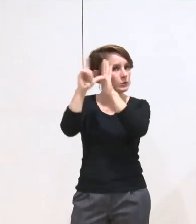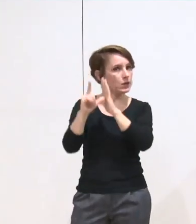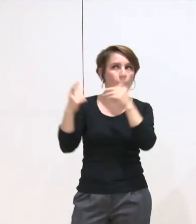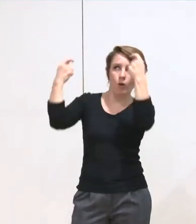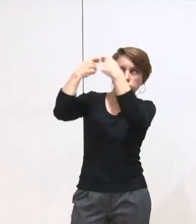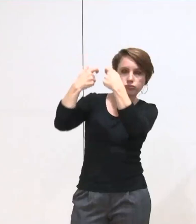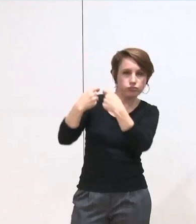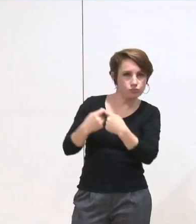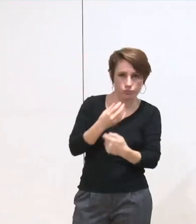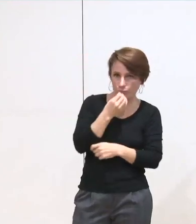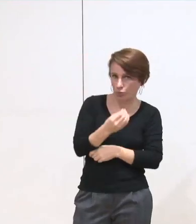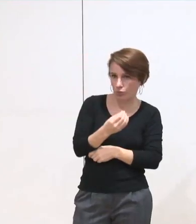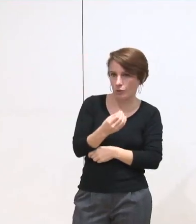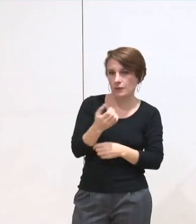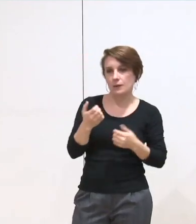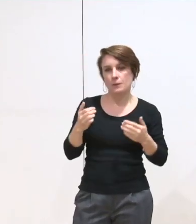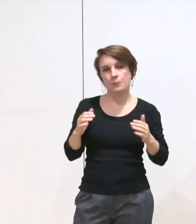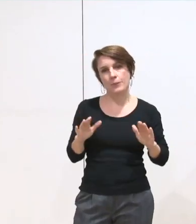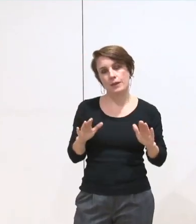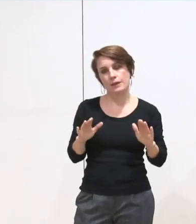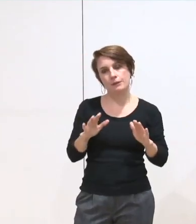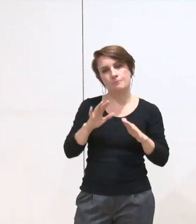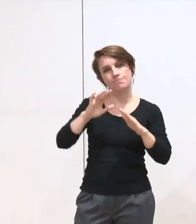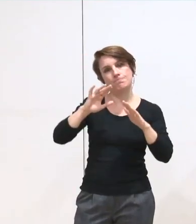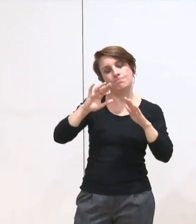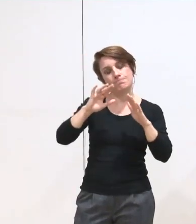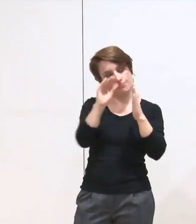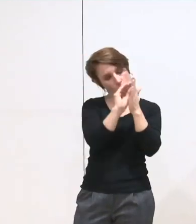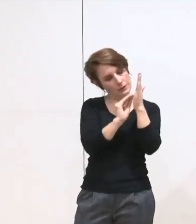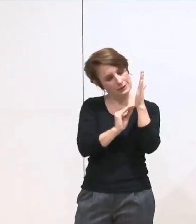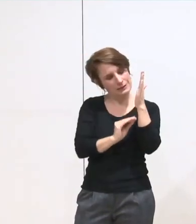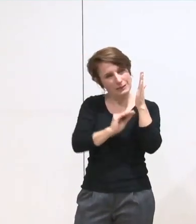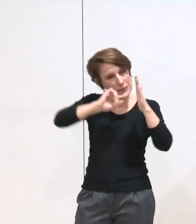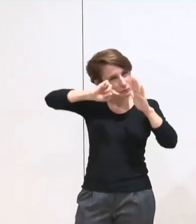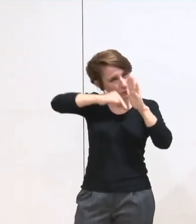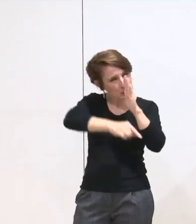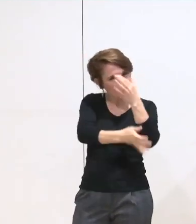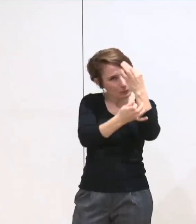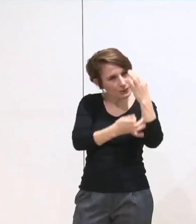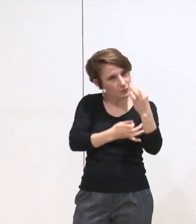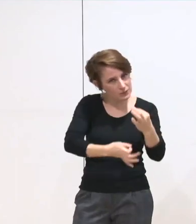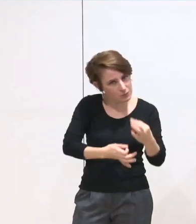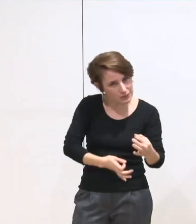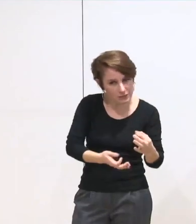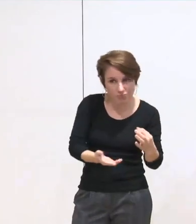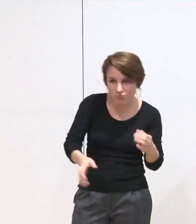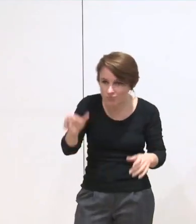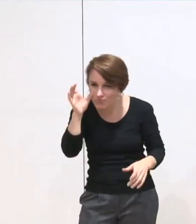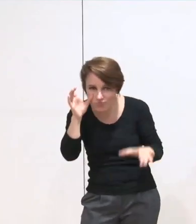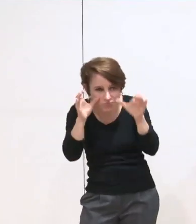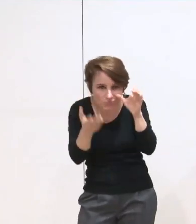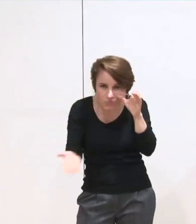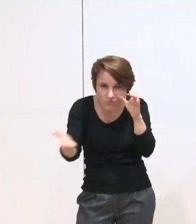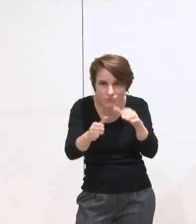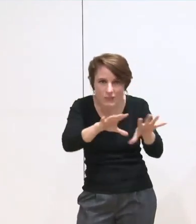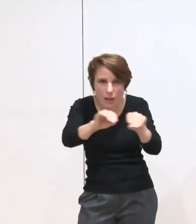Mais pour aller dans les précisions, pour la rédiger précisément, coller aux attentes des habitants, coller